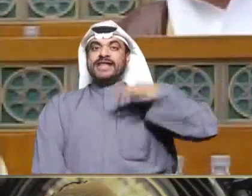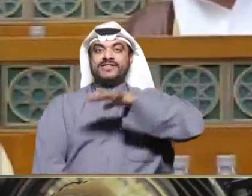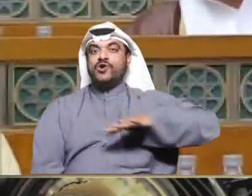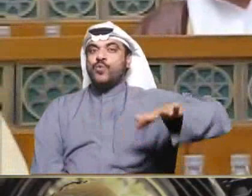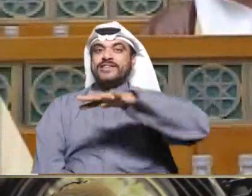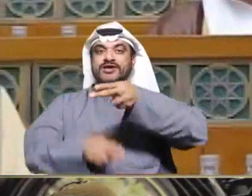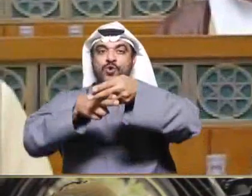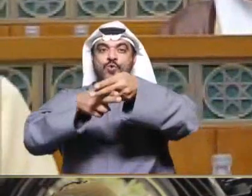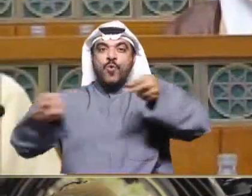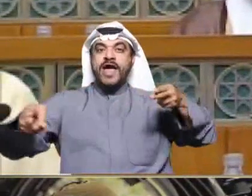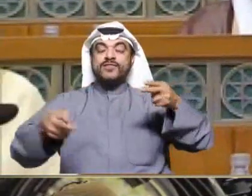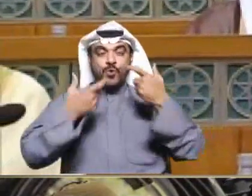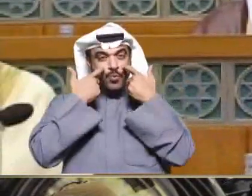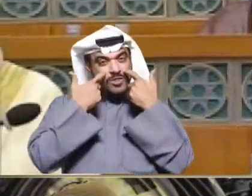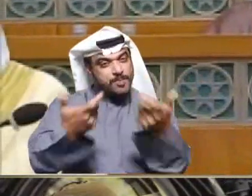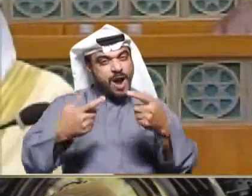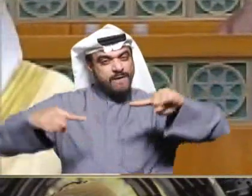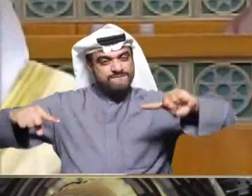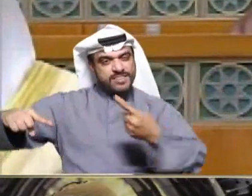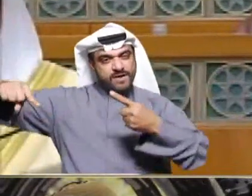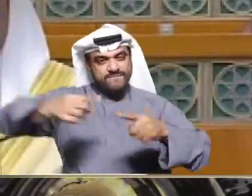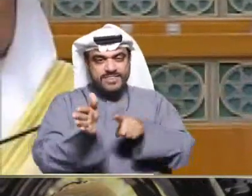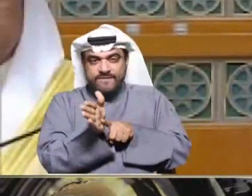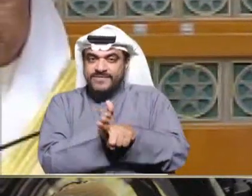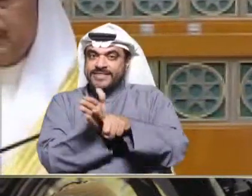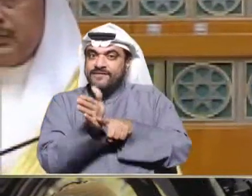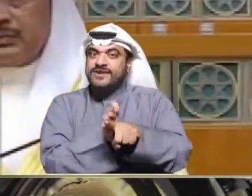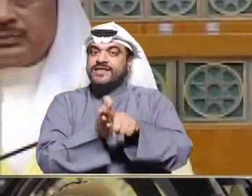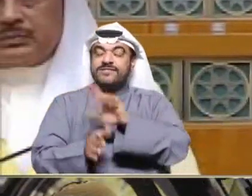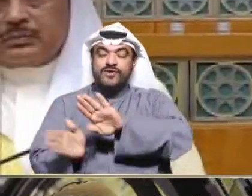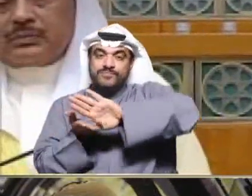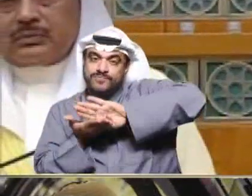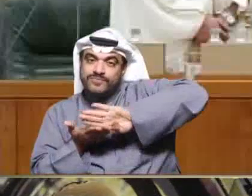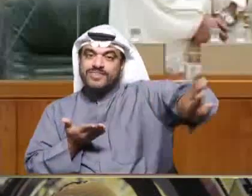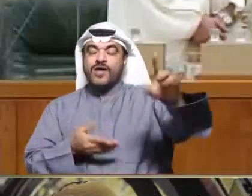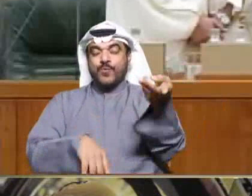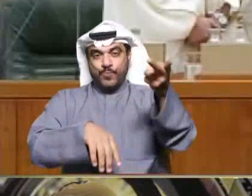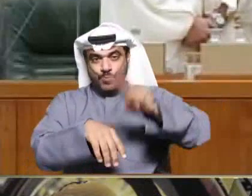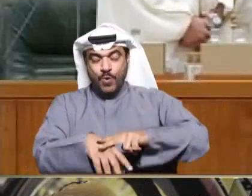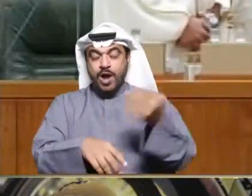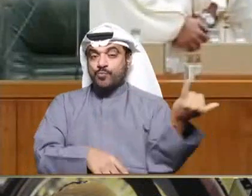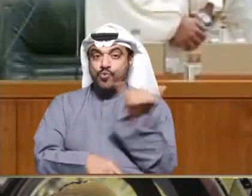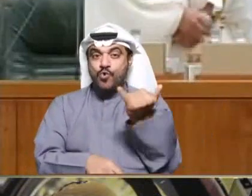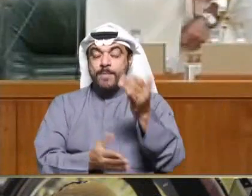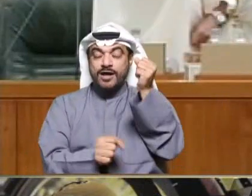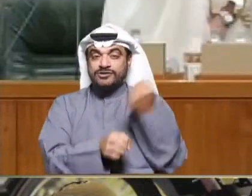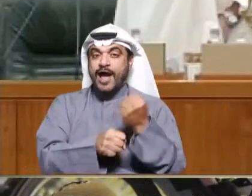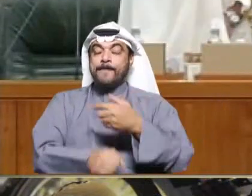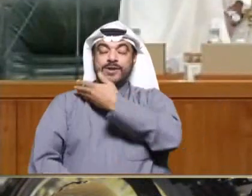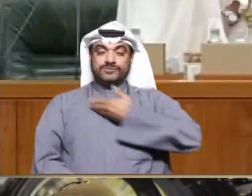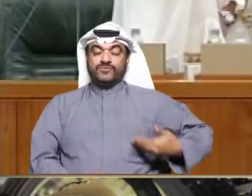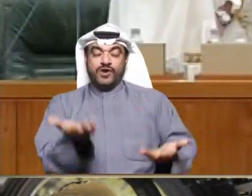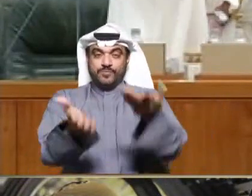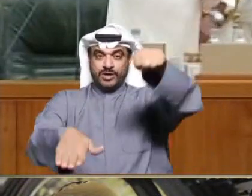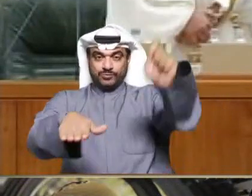الكويتية ومخاطر الفتنة الطائفية ودور السلطة القضائية في حماية المجتمع والتعاون بين السلطتين